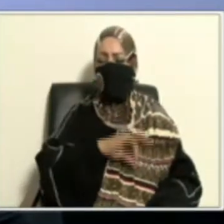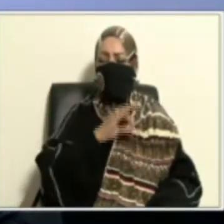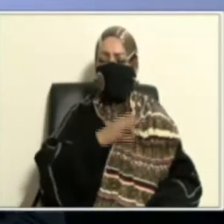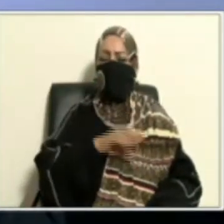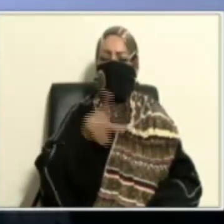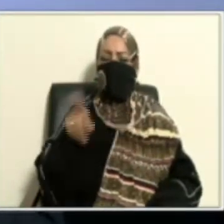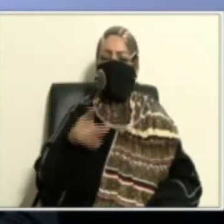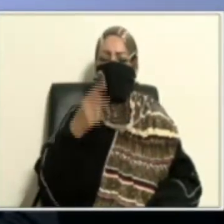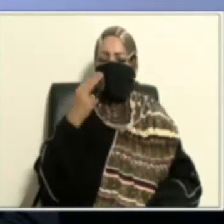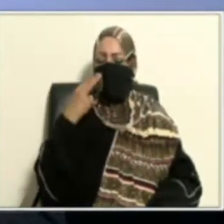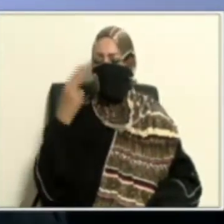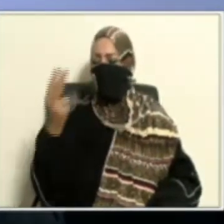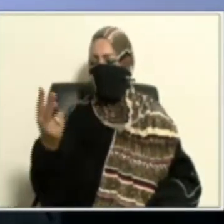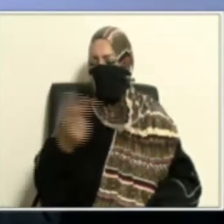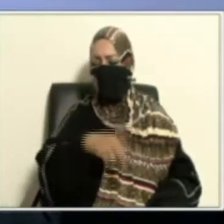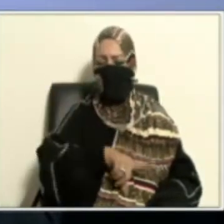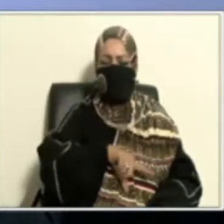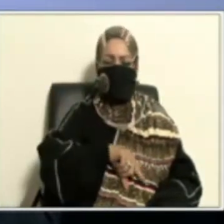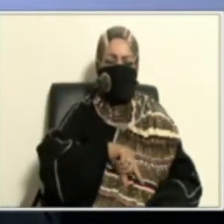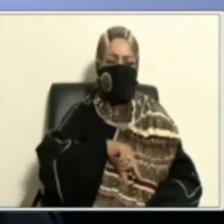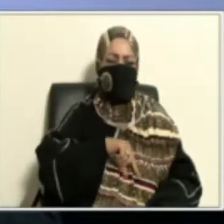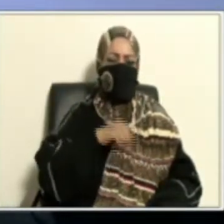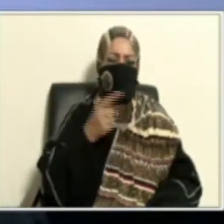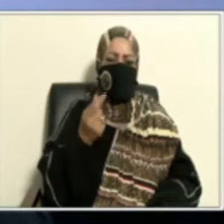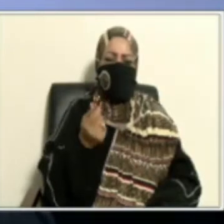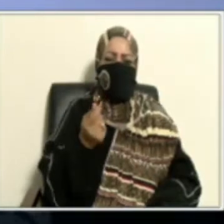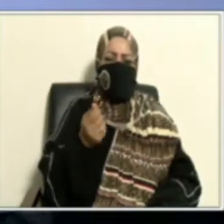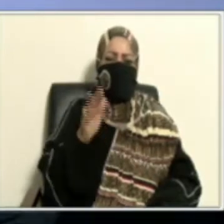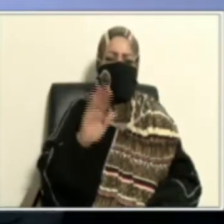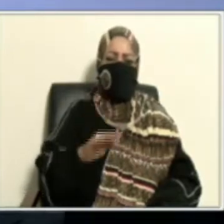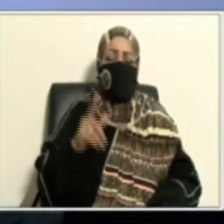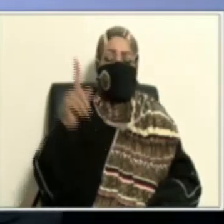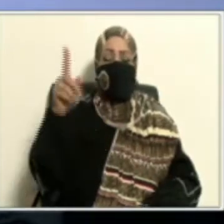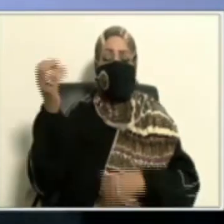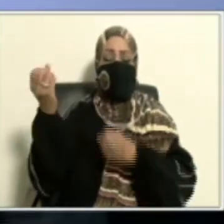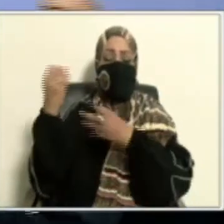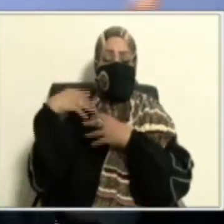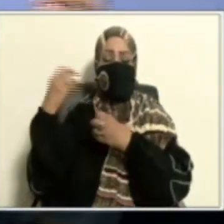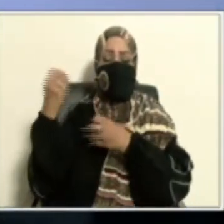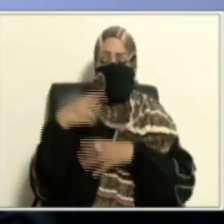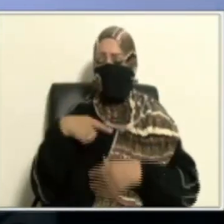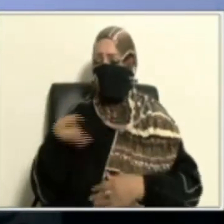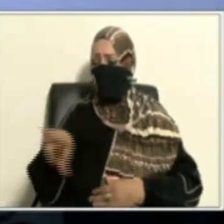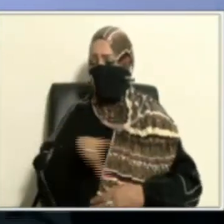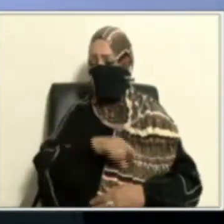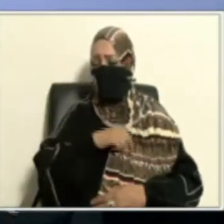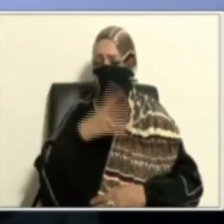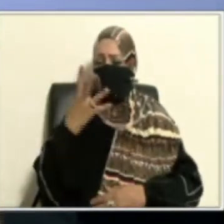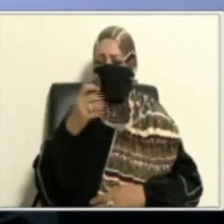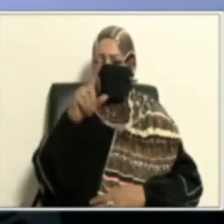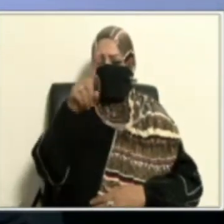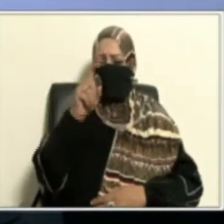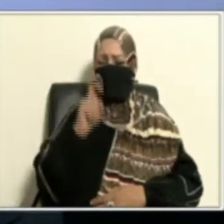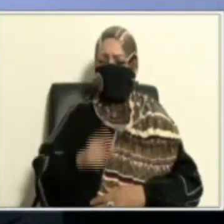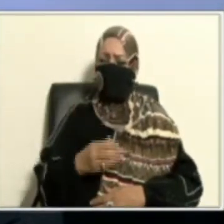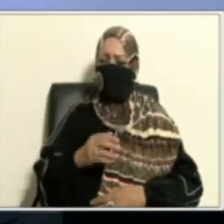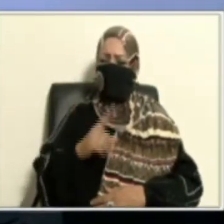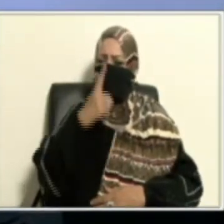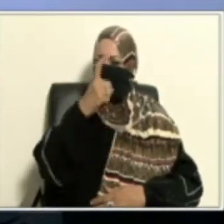400% أربح 100% تكون أنت رابح من ناحية تجارية المحضة ورابح الأجر، لأنك ساعدت